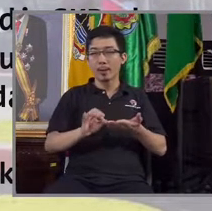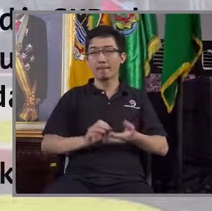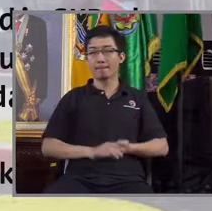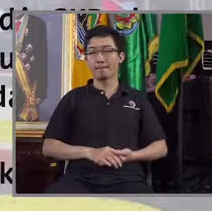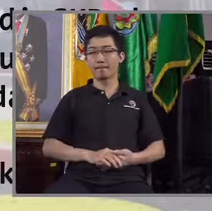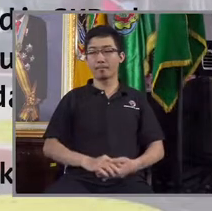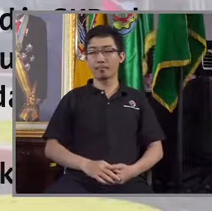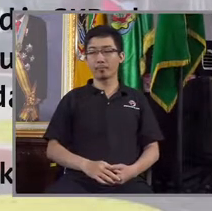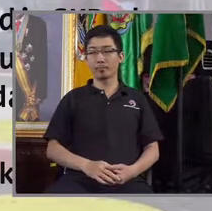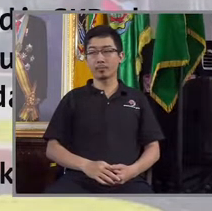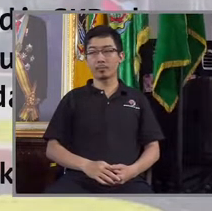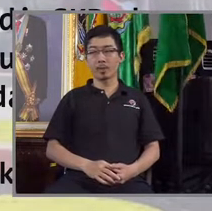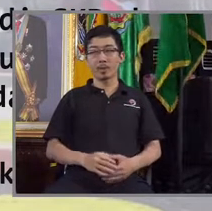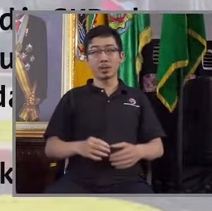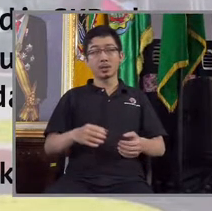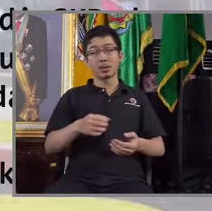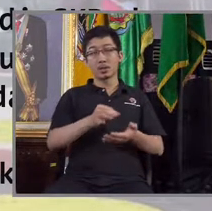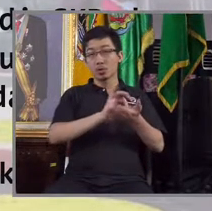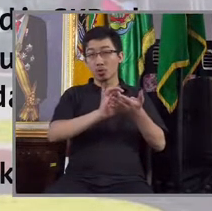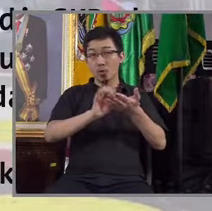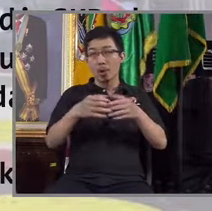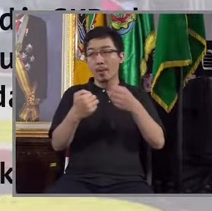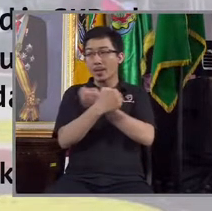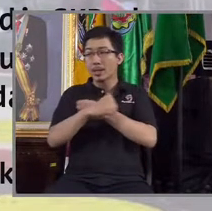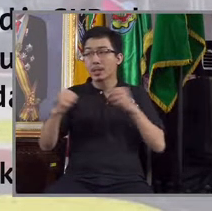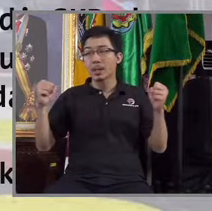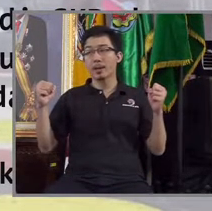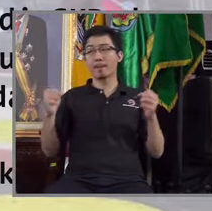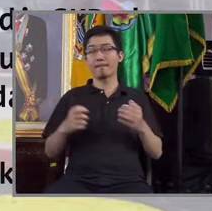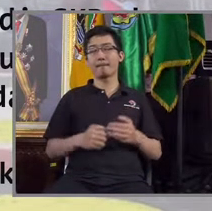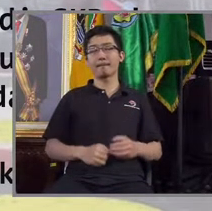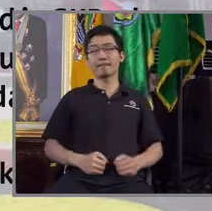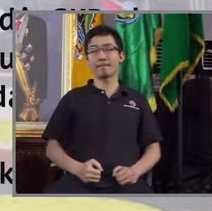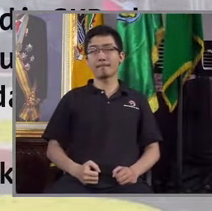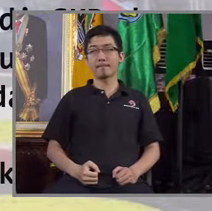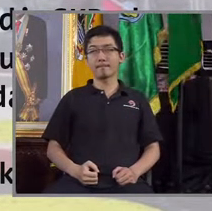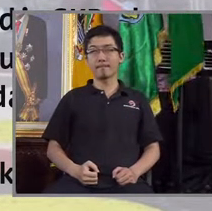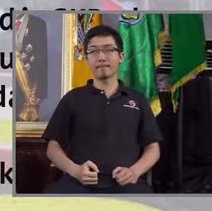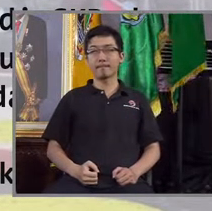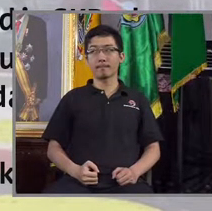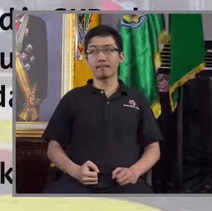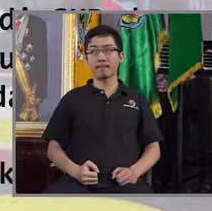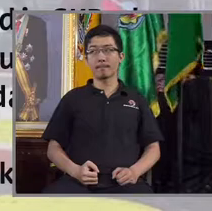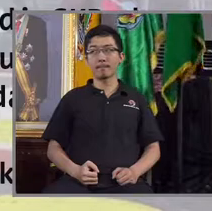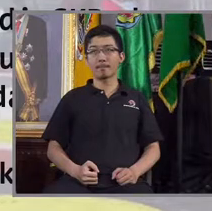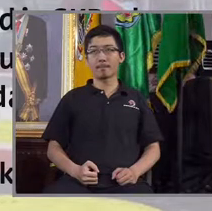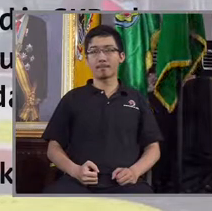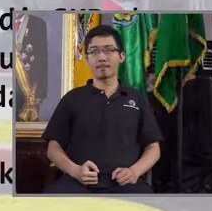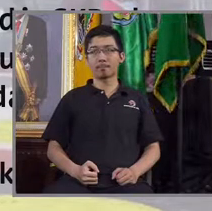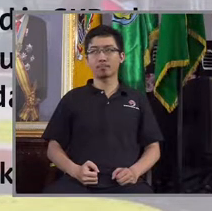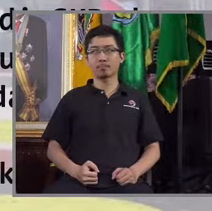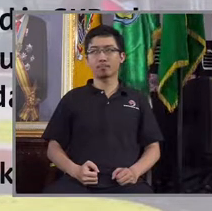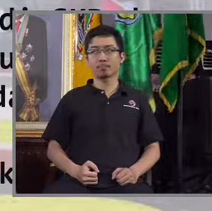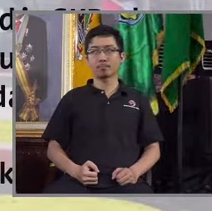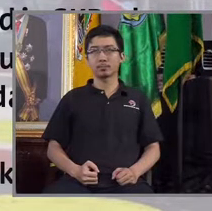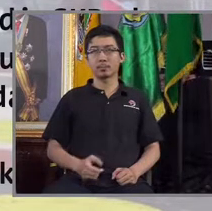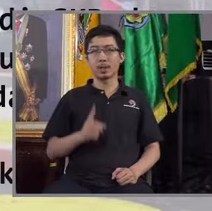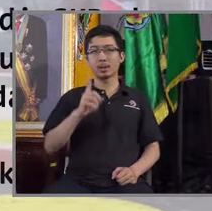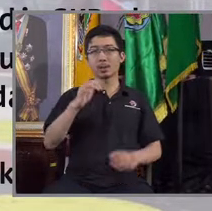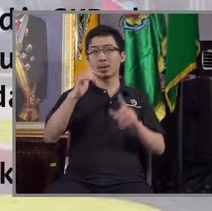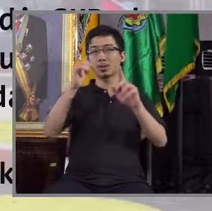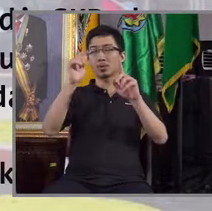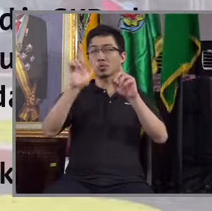di 11 PKBM seperti Koriyah Thoyyibah, Jungle School, ini ada